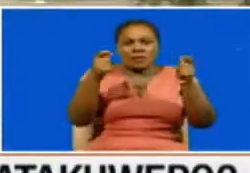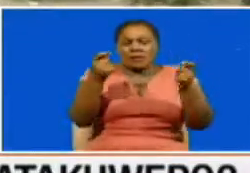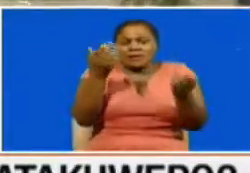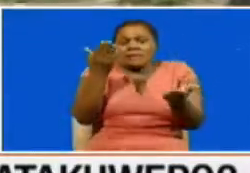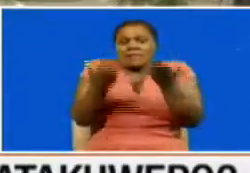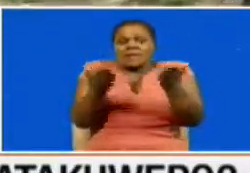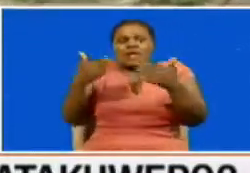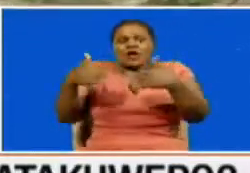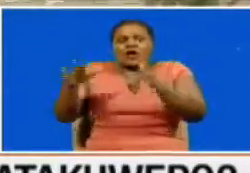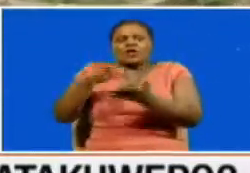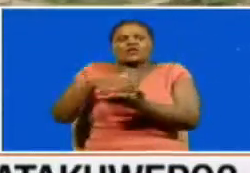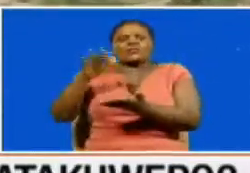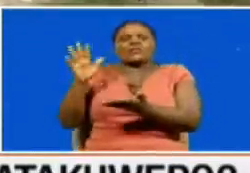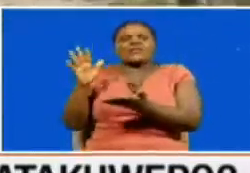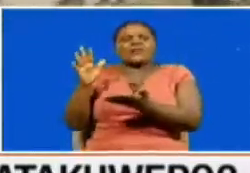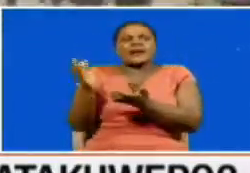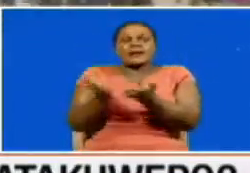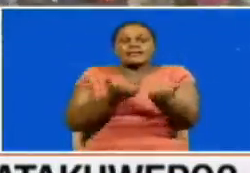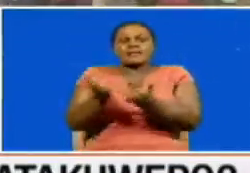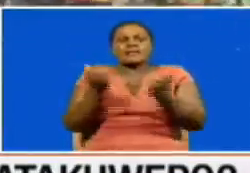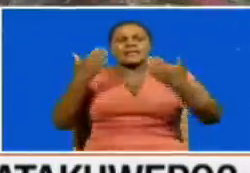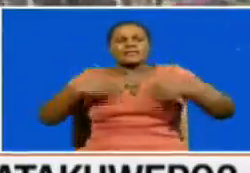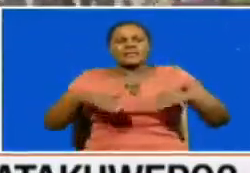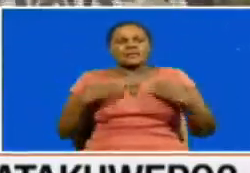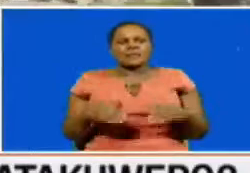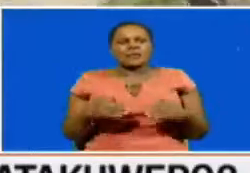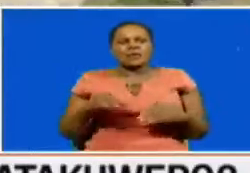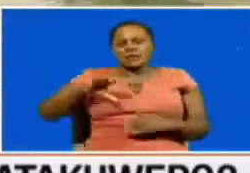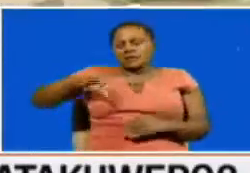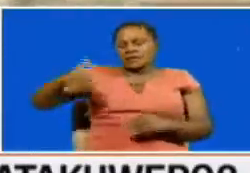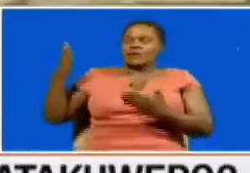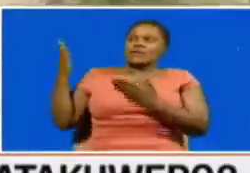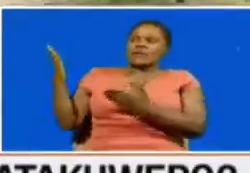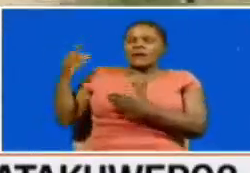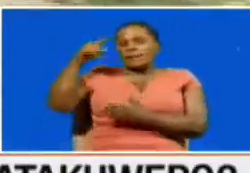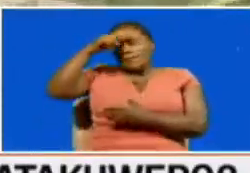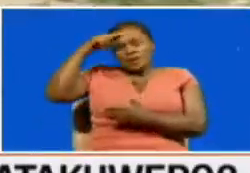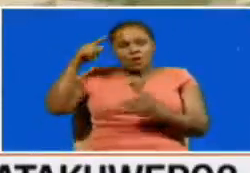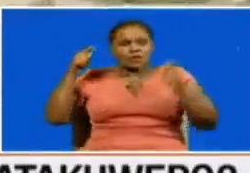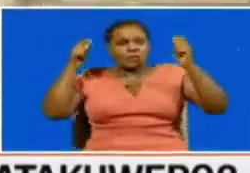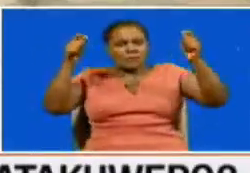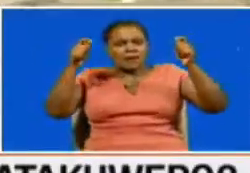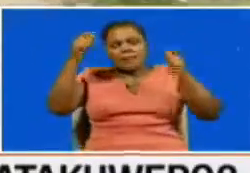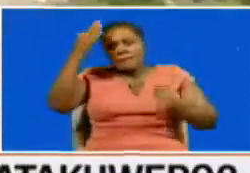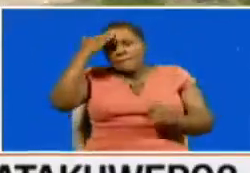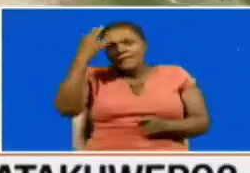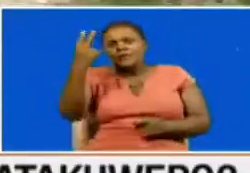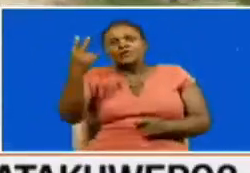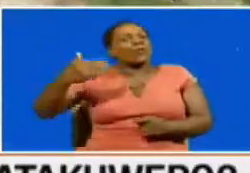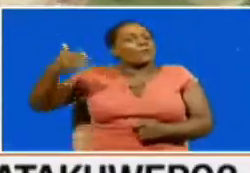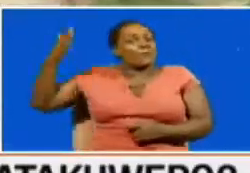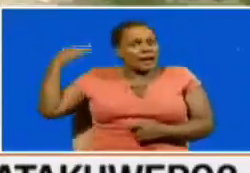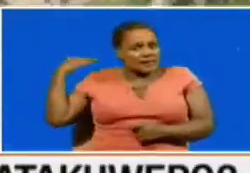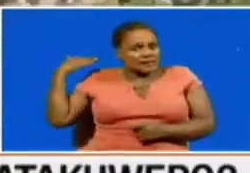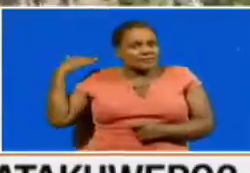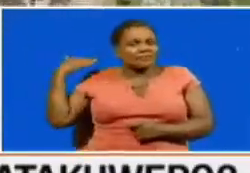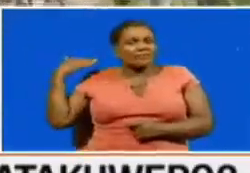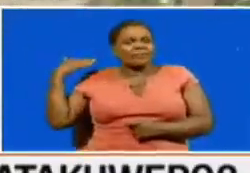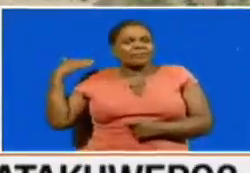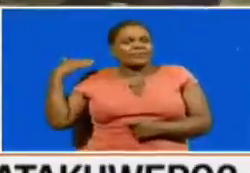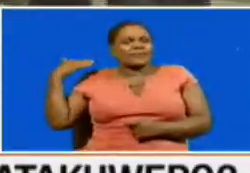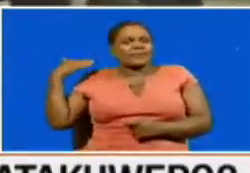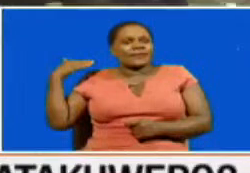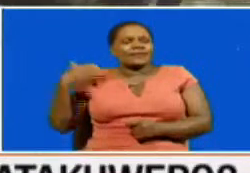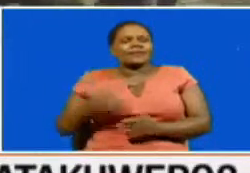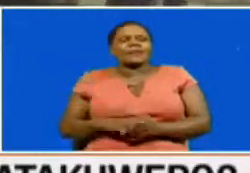huenda hasara kubwa kwa jamii ya wafanyabiashara katika jiji hili kufuatia maandamano ya Jumatatu mbili zilizopita ikawa sababu